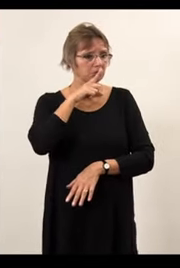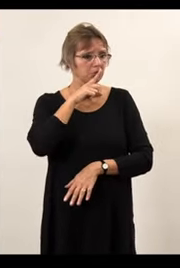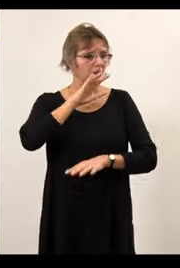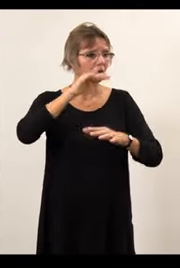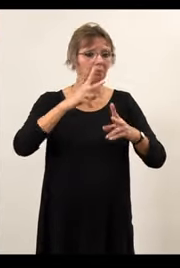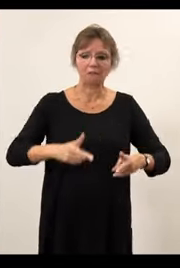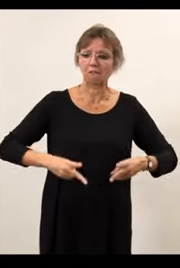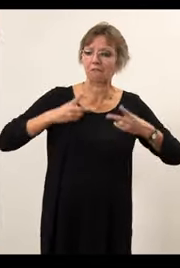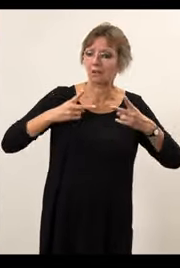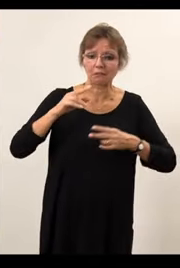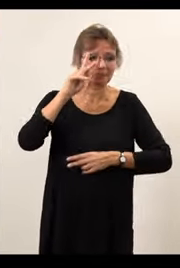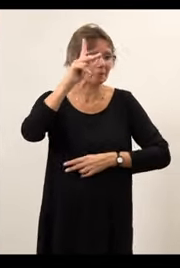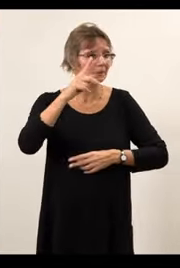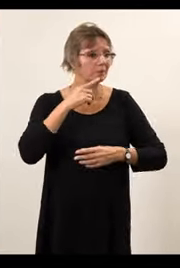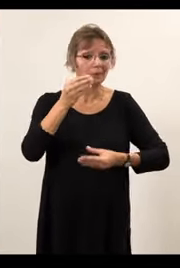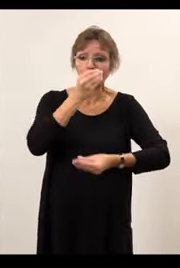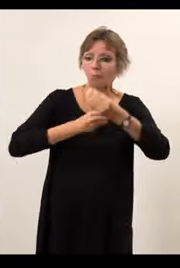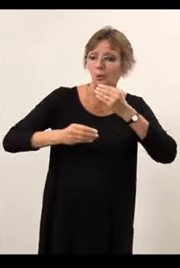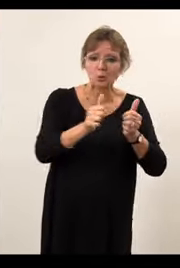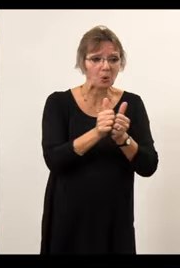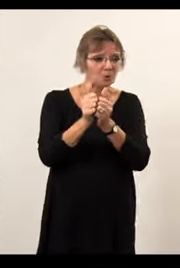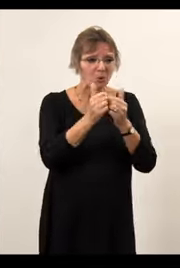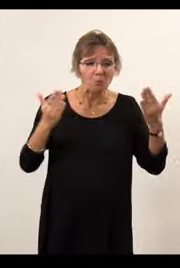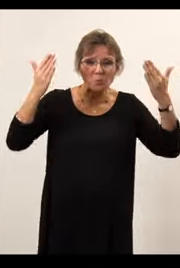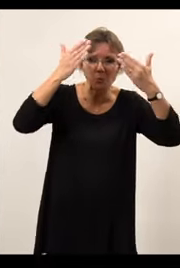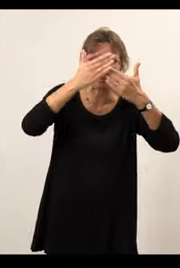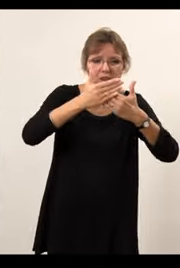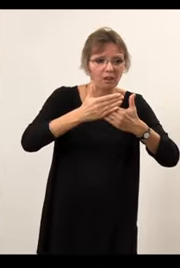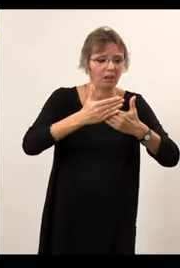dit en fait. On a fait comme si tout était normal. On a dîné. Il faisait totalement nuit.